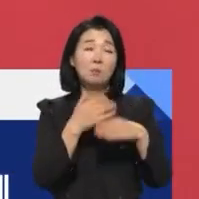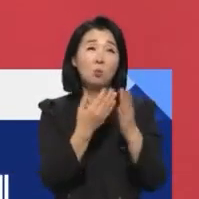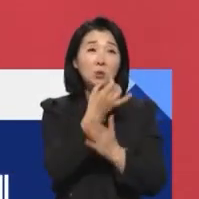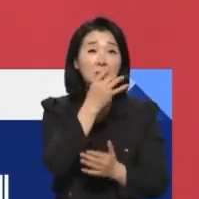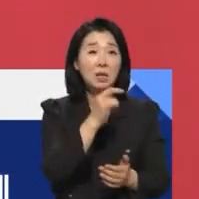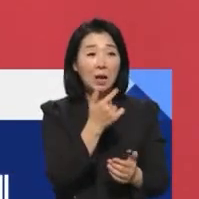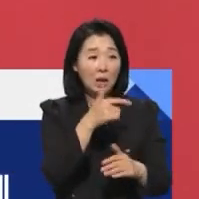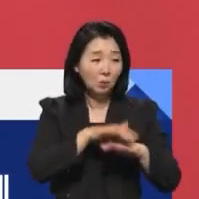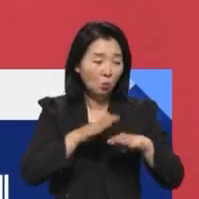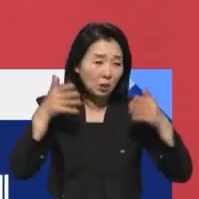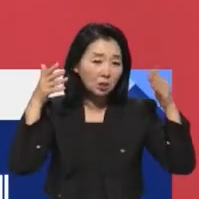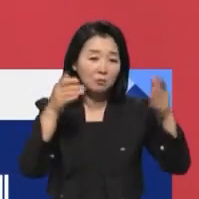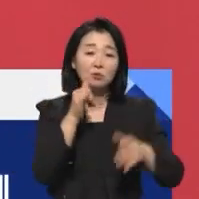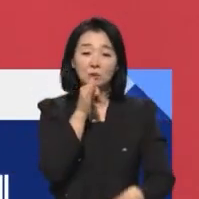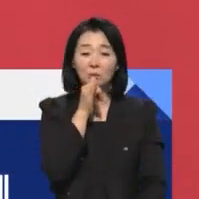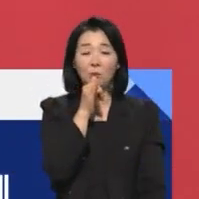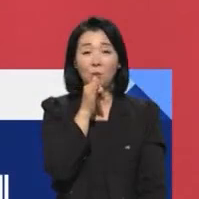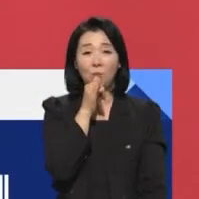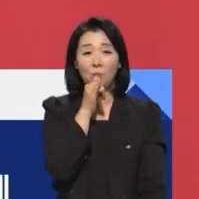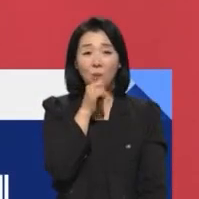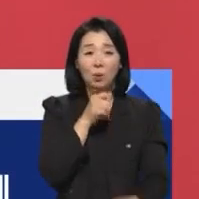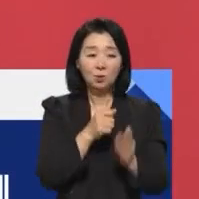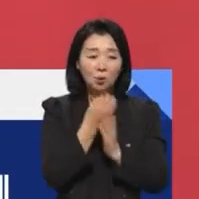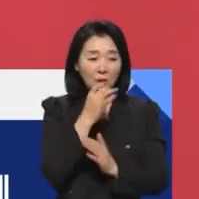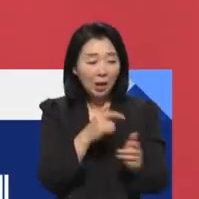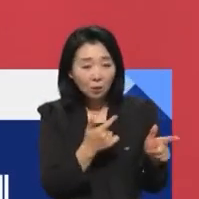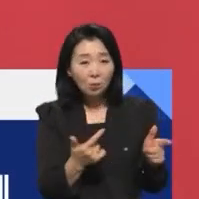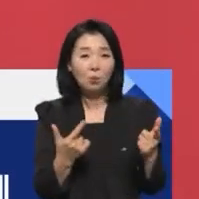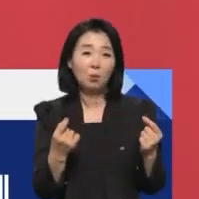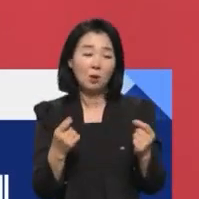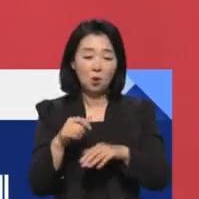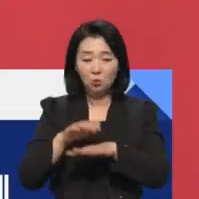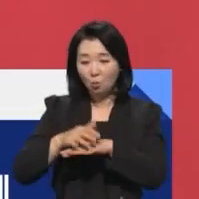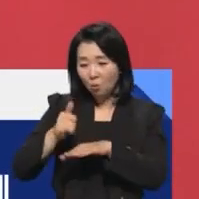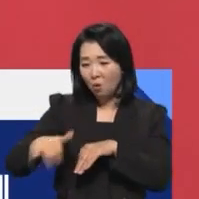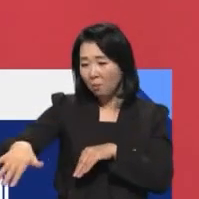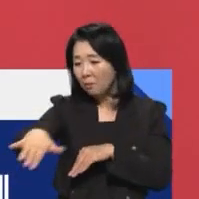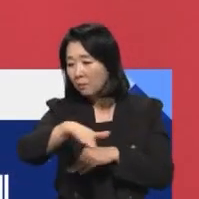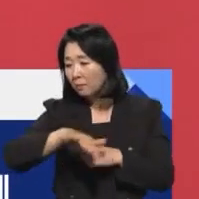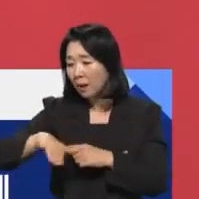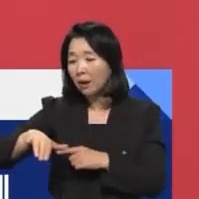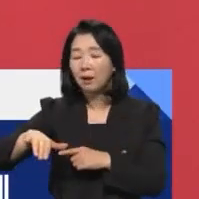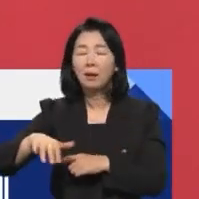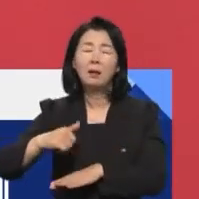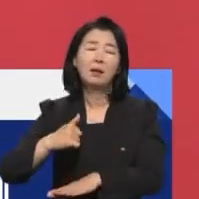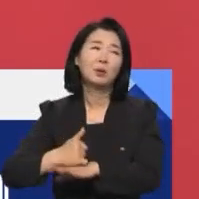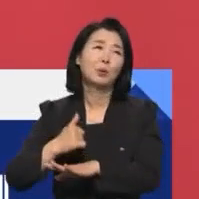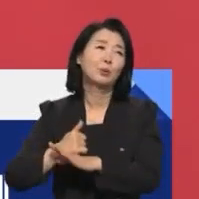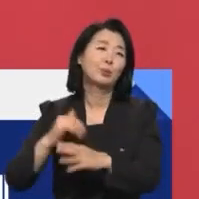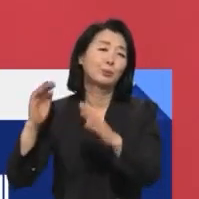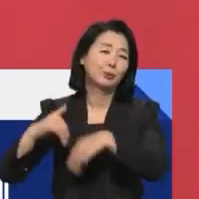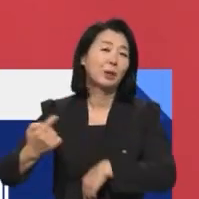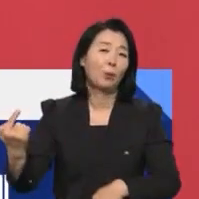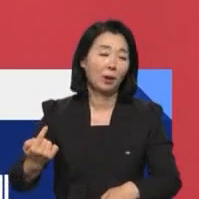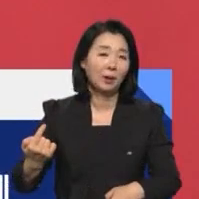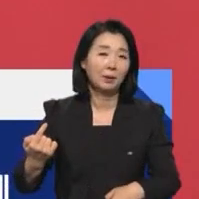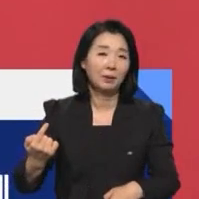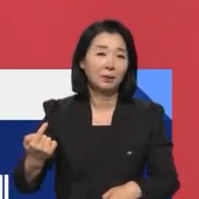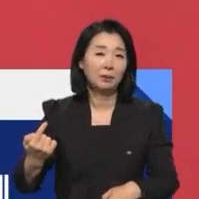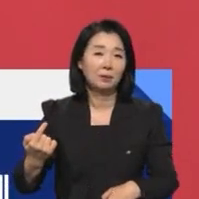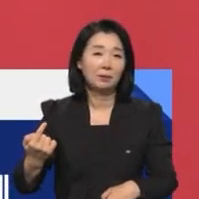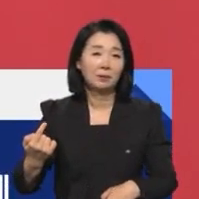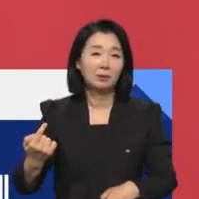쌀농사에 집중하기 때문에 양곡시장뿐만 아니라 농업 전체에 큰 붕괴를 가지고 오는 그런 법안이기 때문에